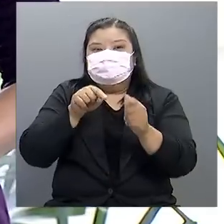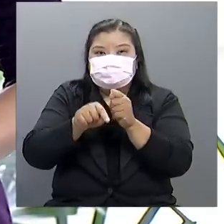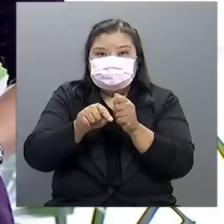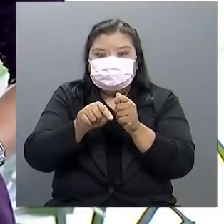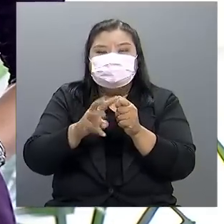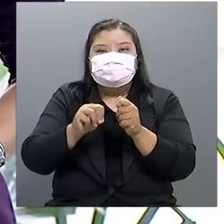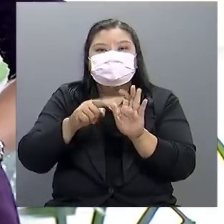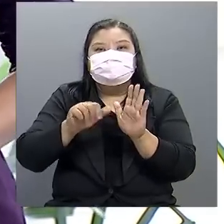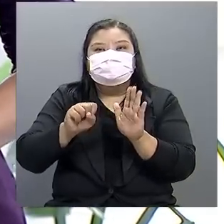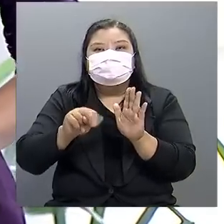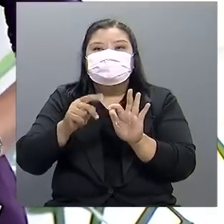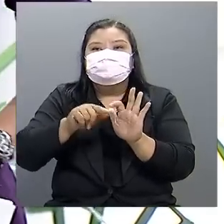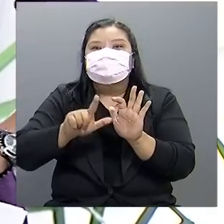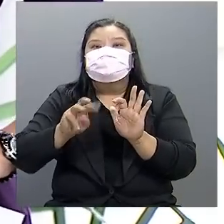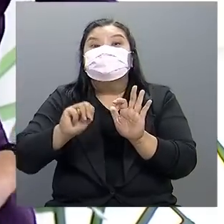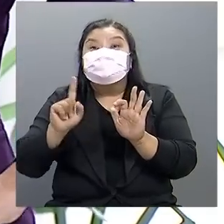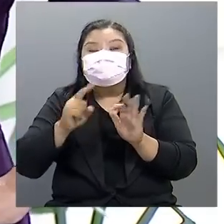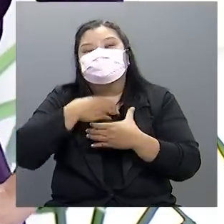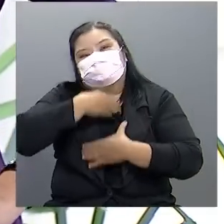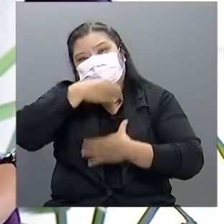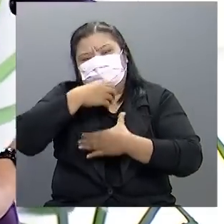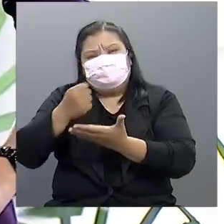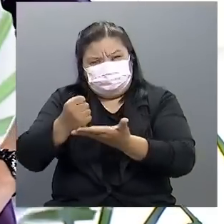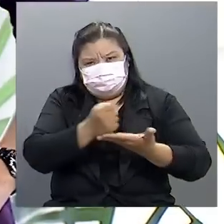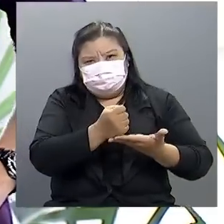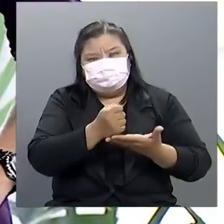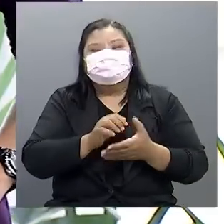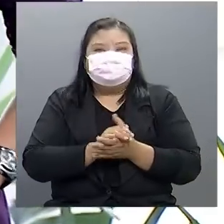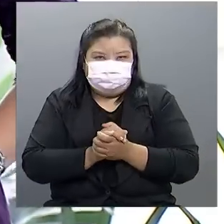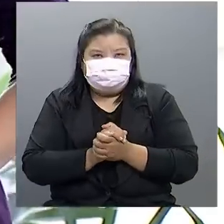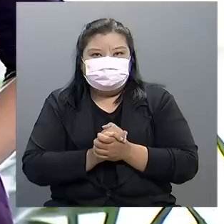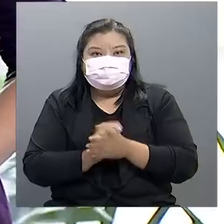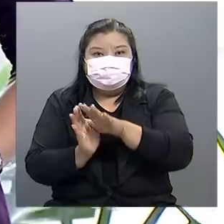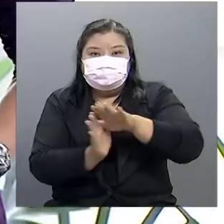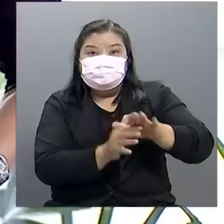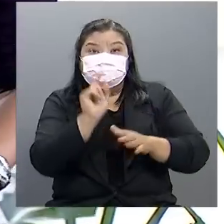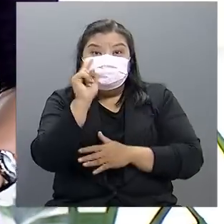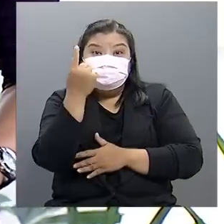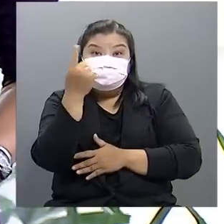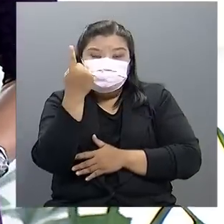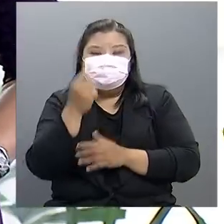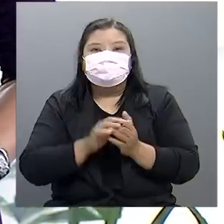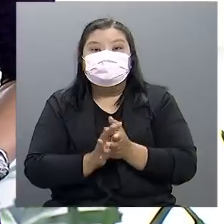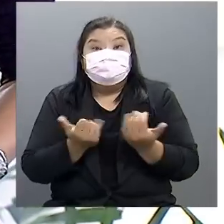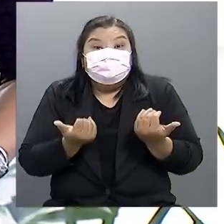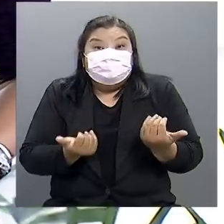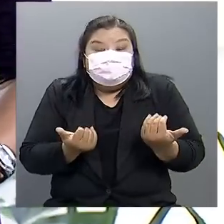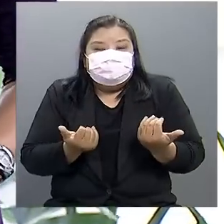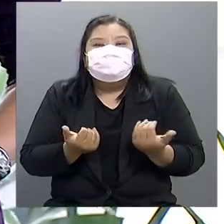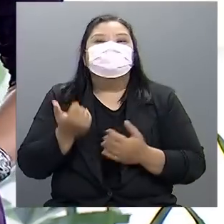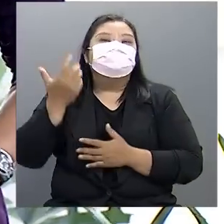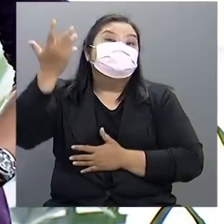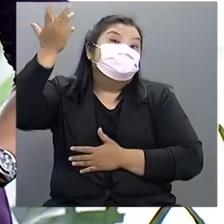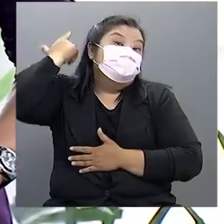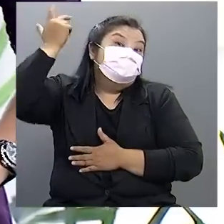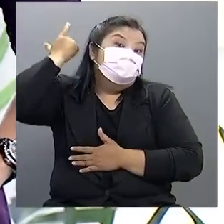นะคะขอบรคุณรวงหน้าเลยค่ะอ่แลคคณผชม เรื่องต่ไปเป็นความคืบหน้าค่ะเมื่วันนี้เรานำเสนอที่ 3 ร